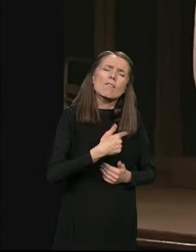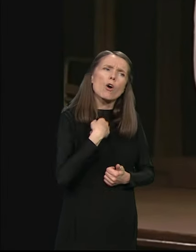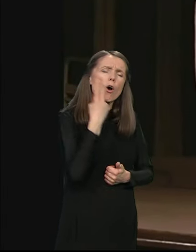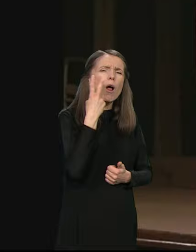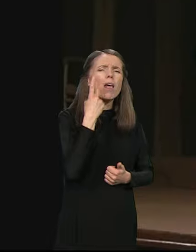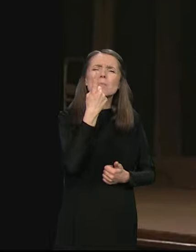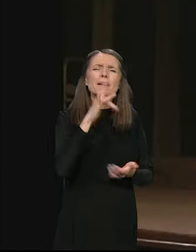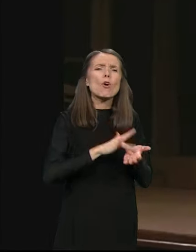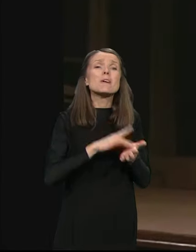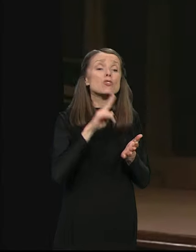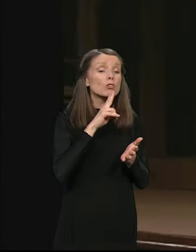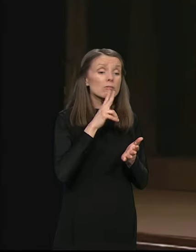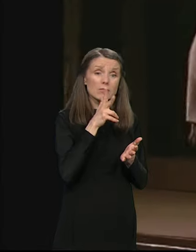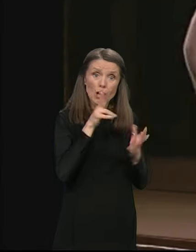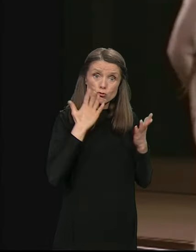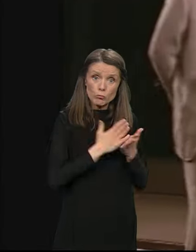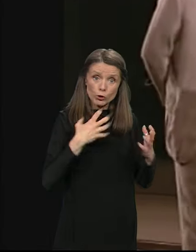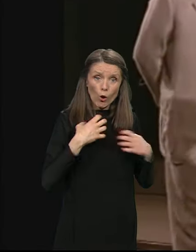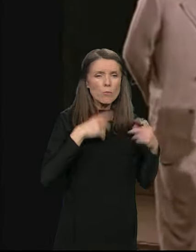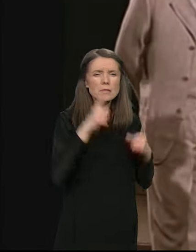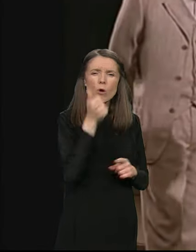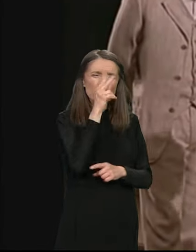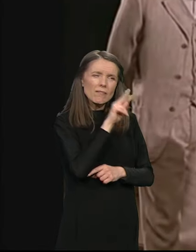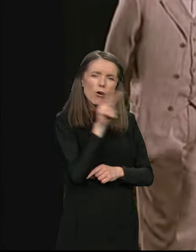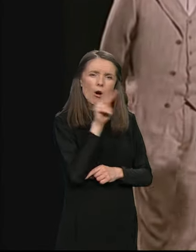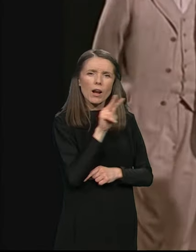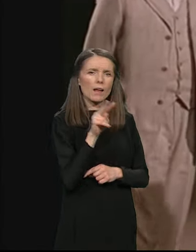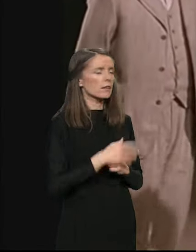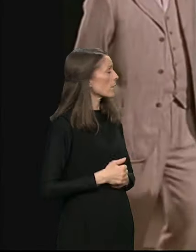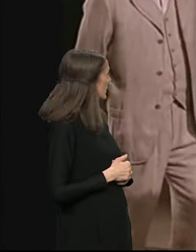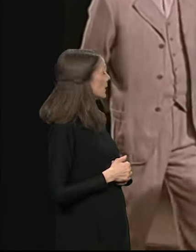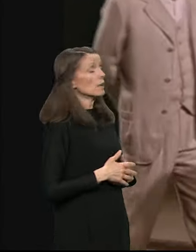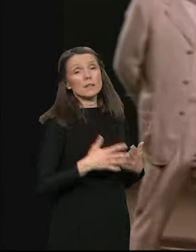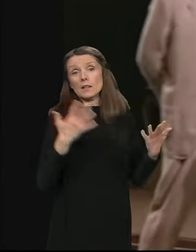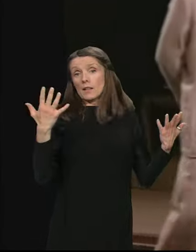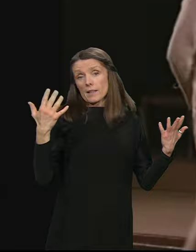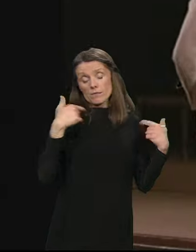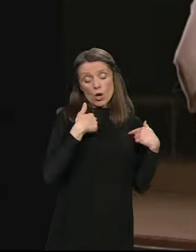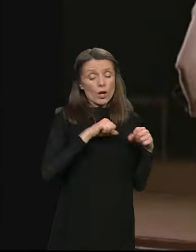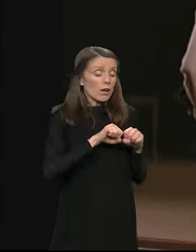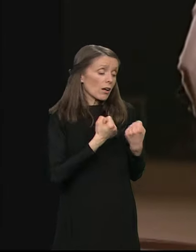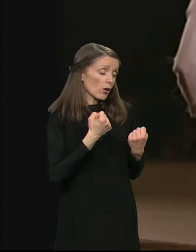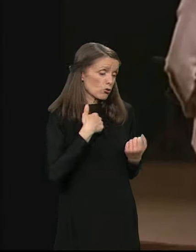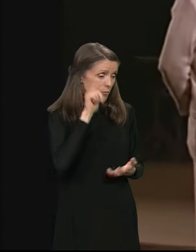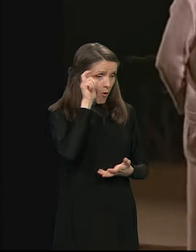posmatranja. Pa, eto, kršim obećanje. Uostalom, šta vama može da znači obećanje